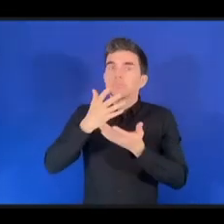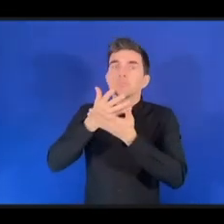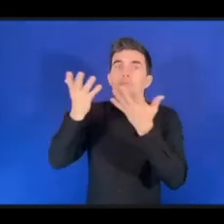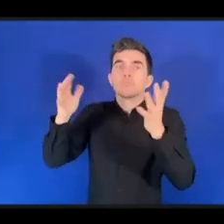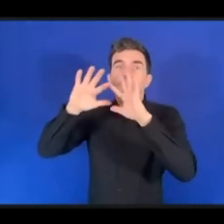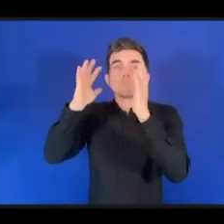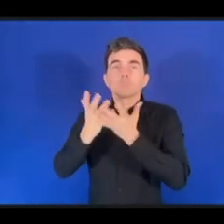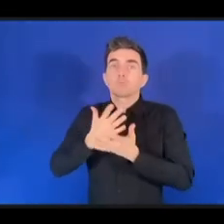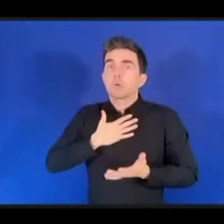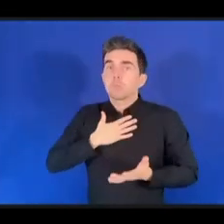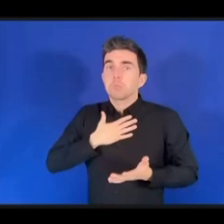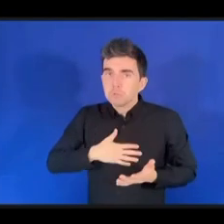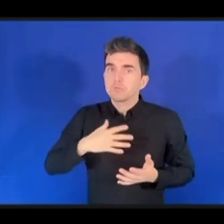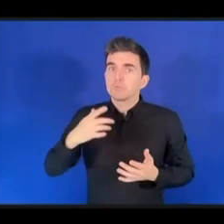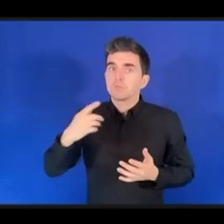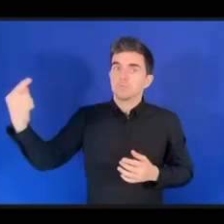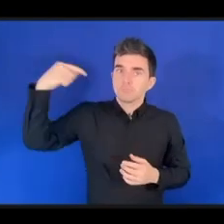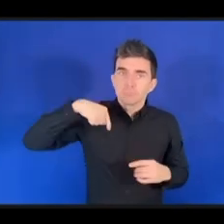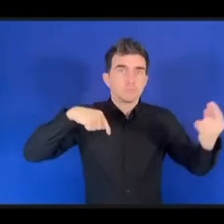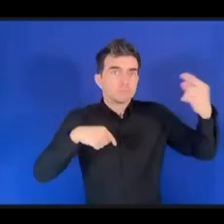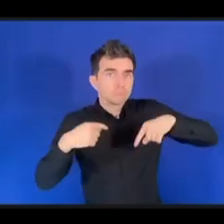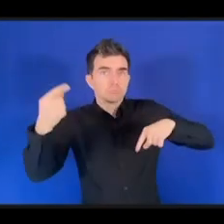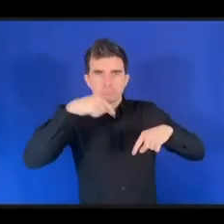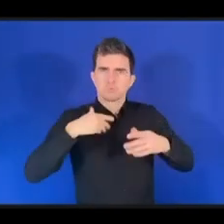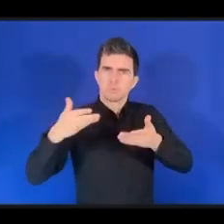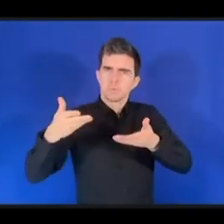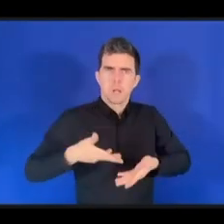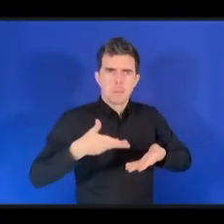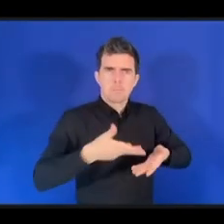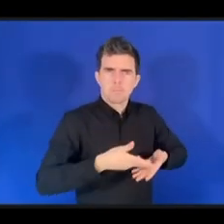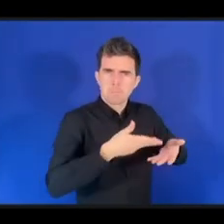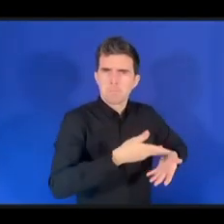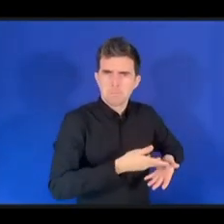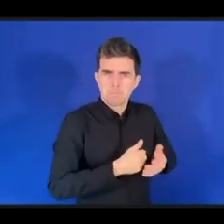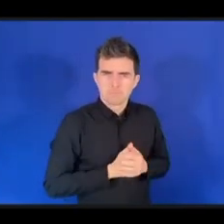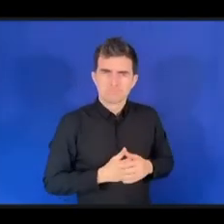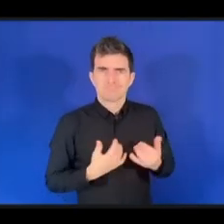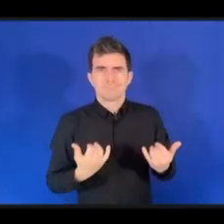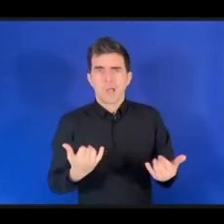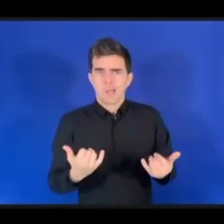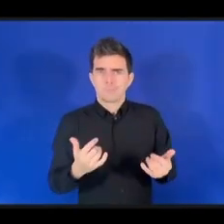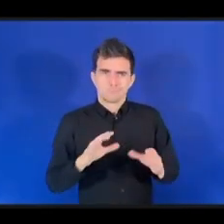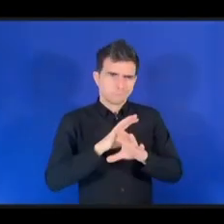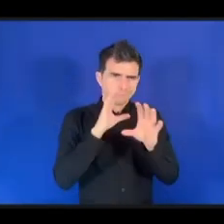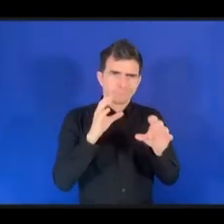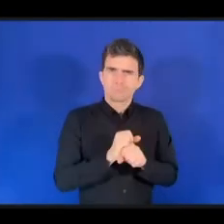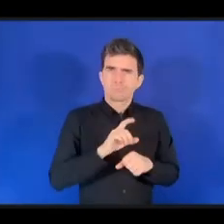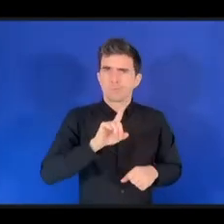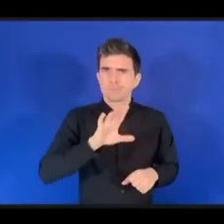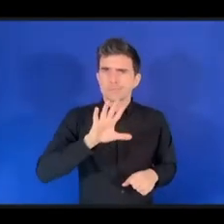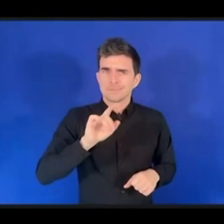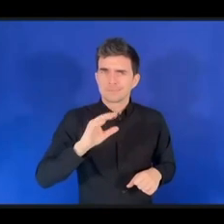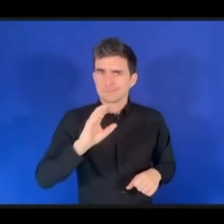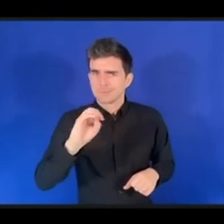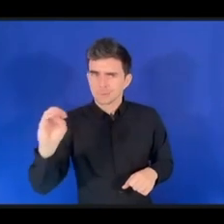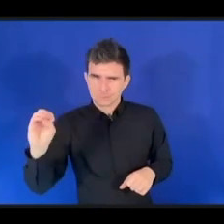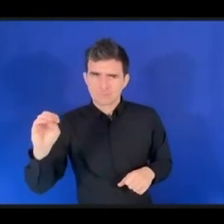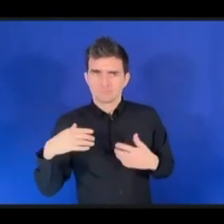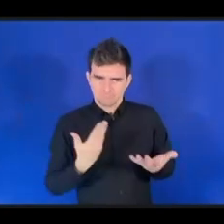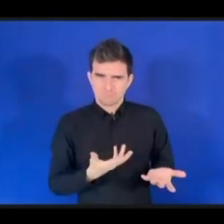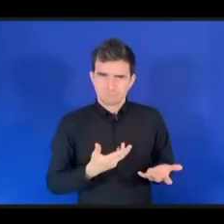comme je disais 15000 étudiants donc koto est vraiment une ville d'accueil pour les